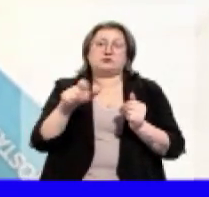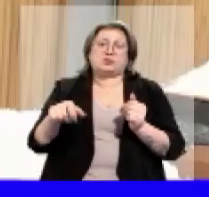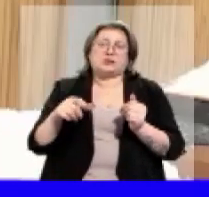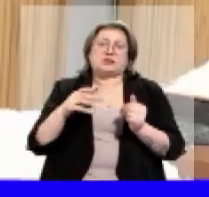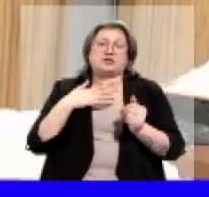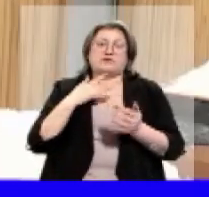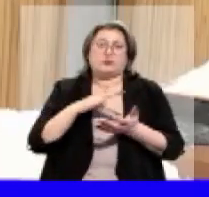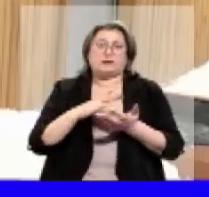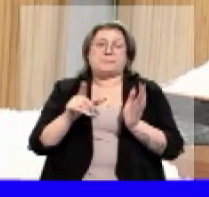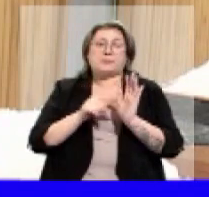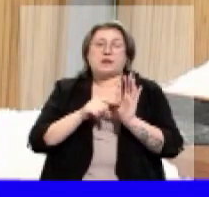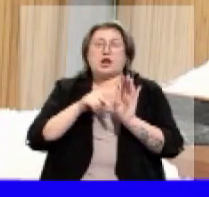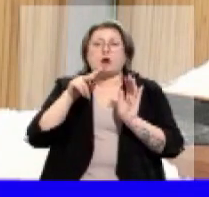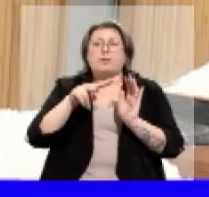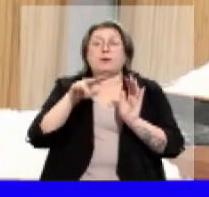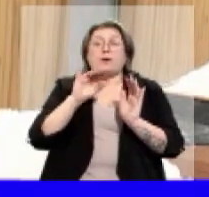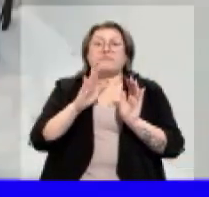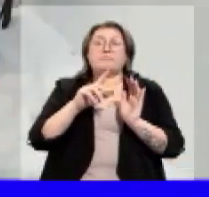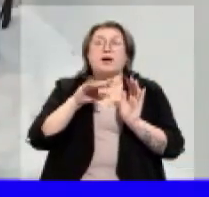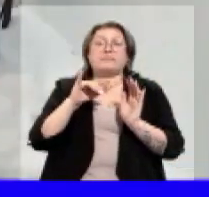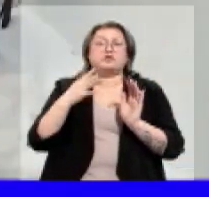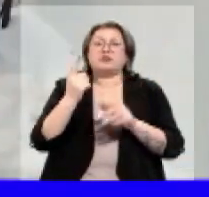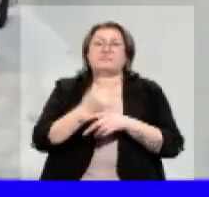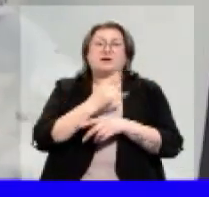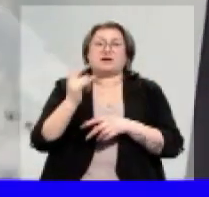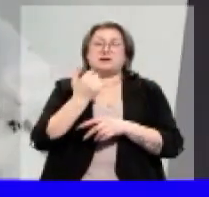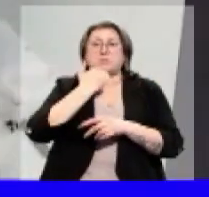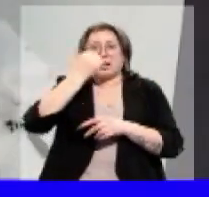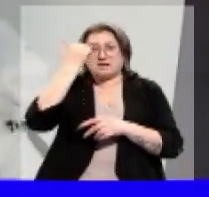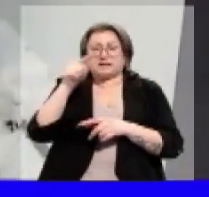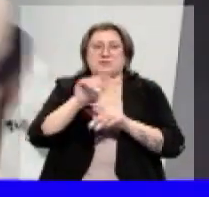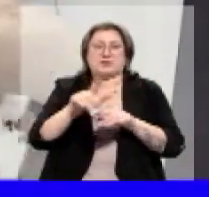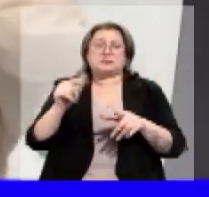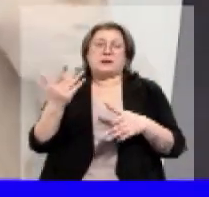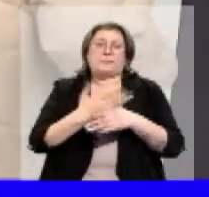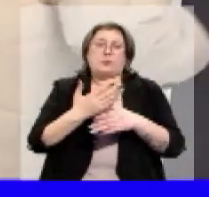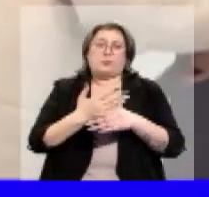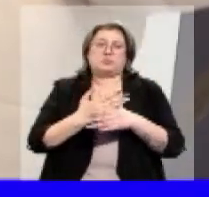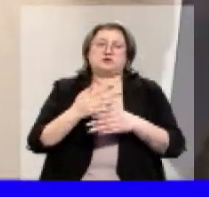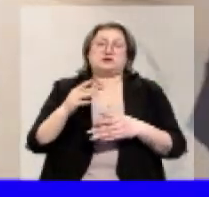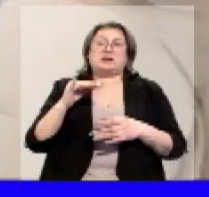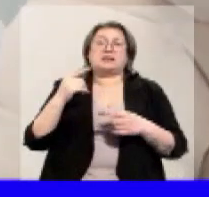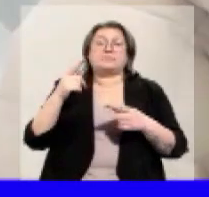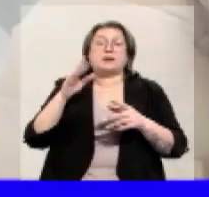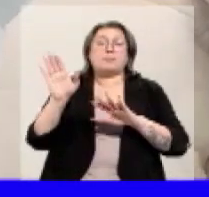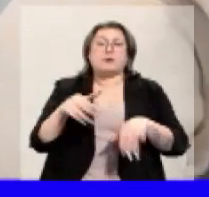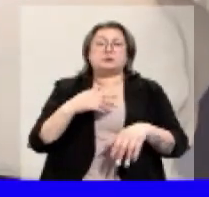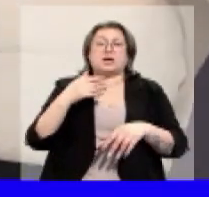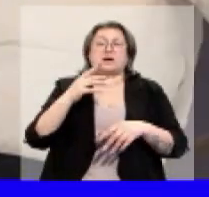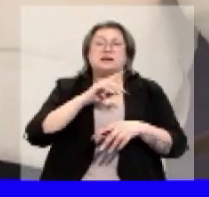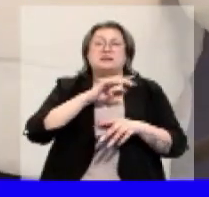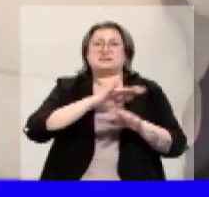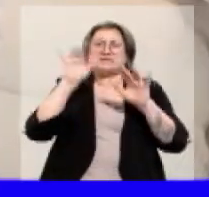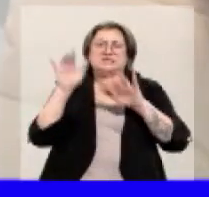нашего города. Пенсионерка Любовь Михайловна уже не в первый раз благодарит ребят за помощь и инициативу. Ведь после